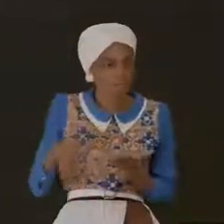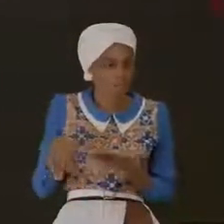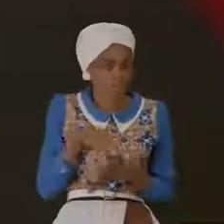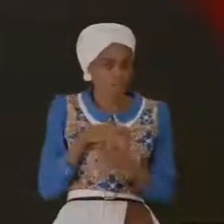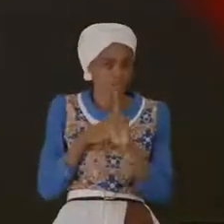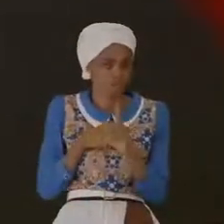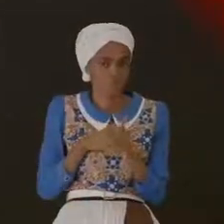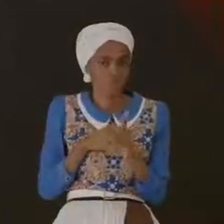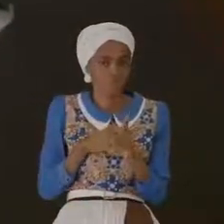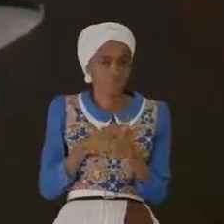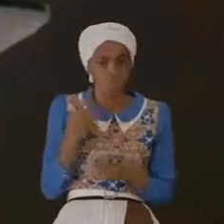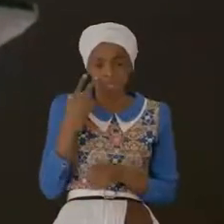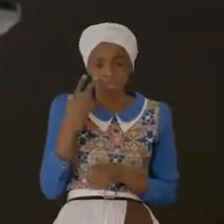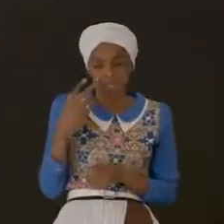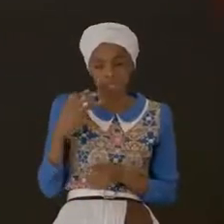croit être